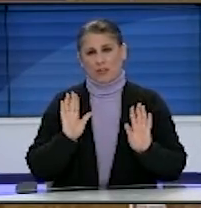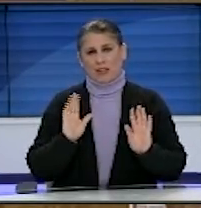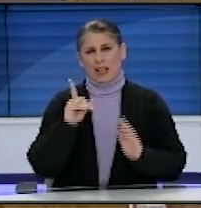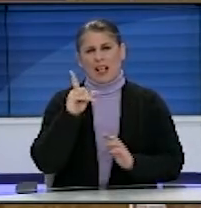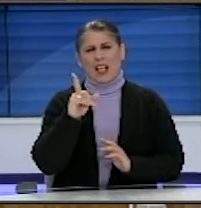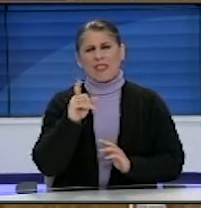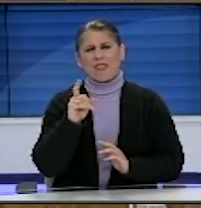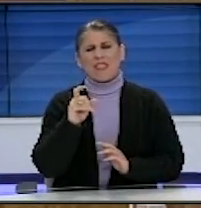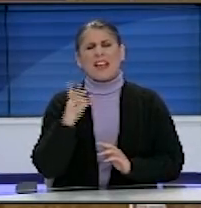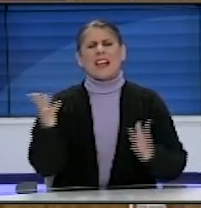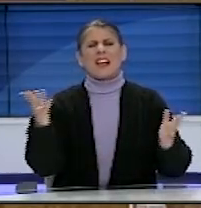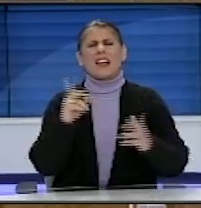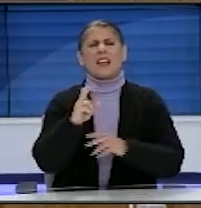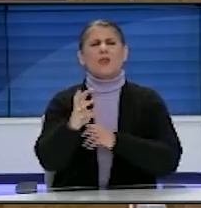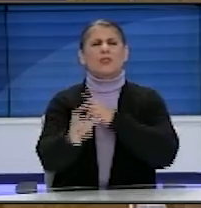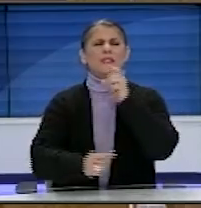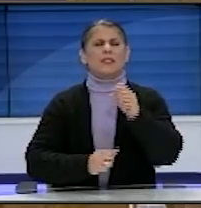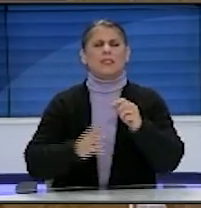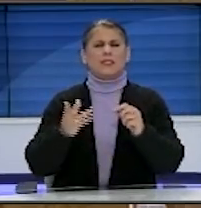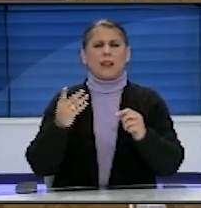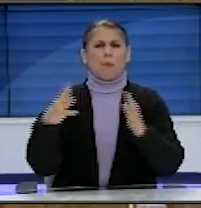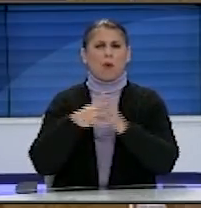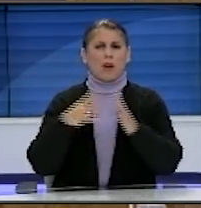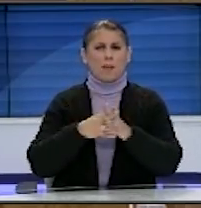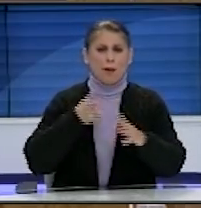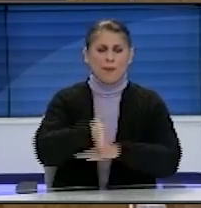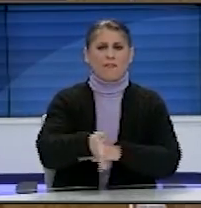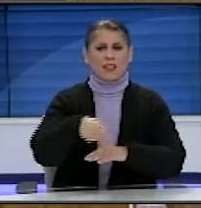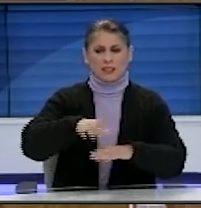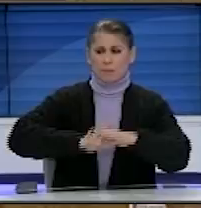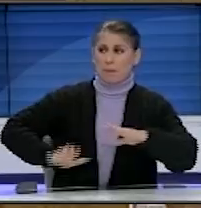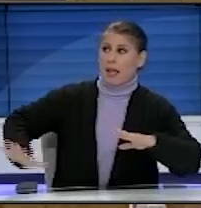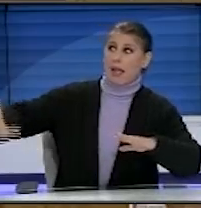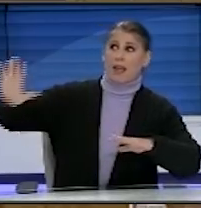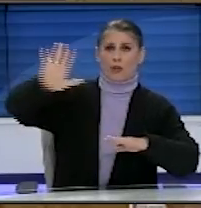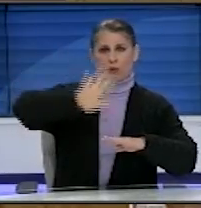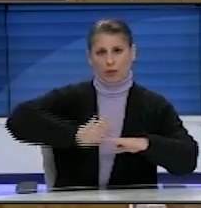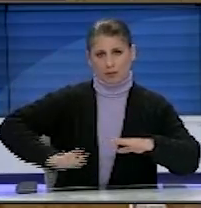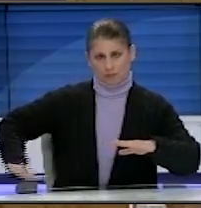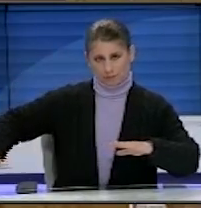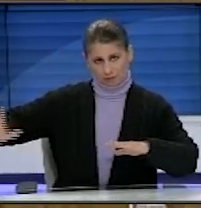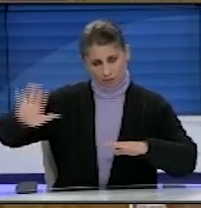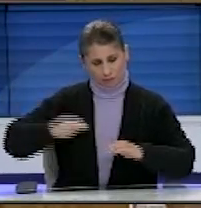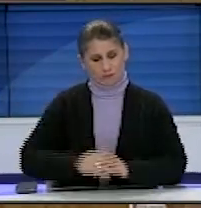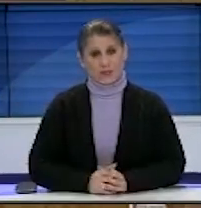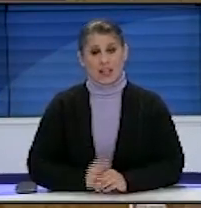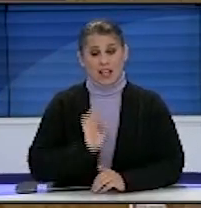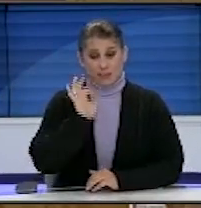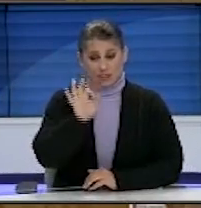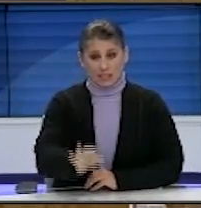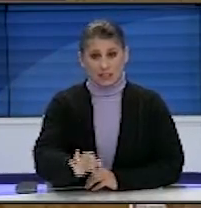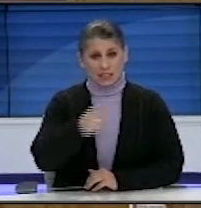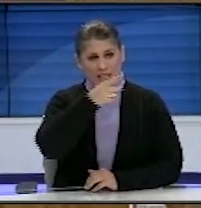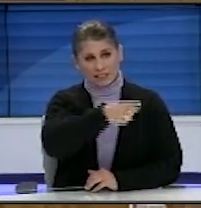δεκάδες άδλους πολέμους και επεμβάσεις στην ευρύτερη περιοχή. φτάσατε στο σημείο